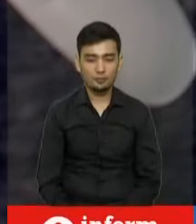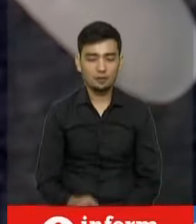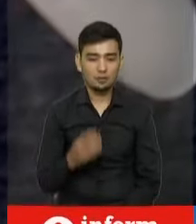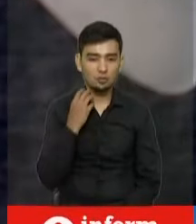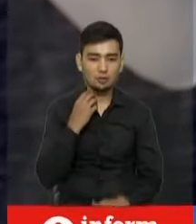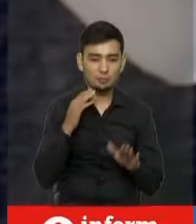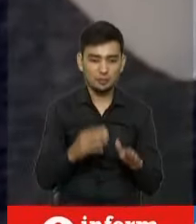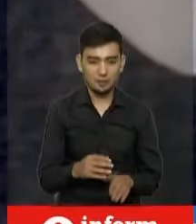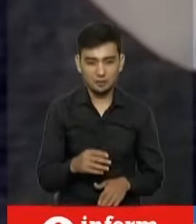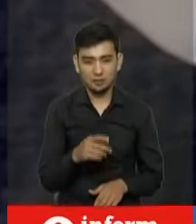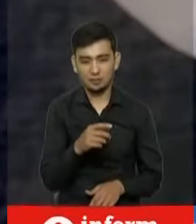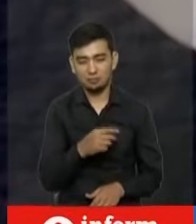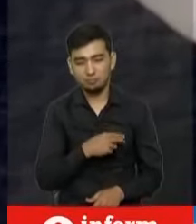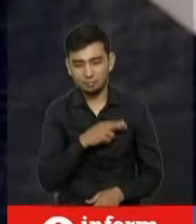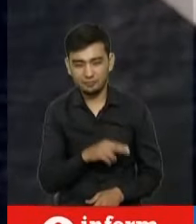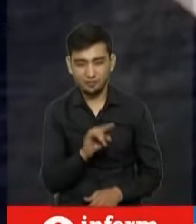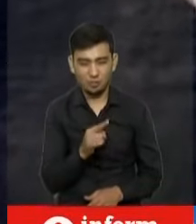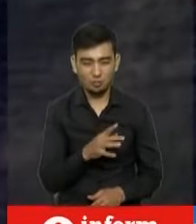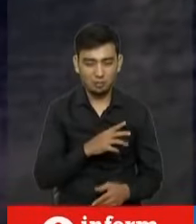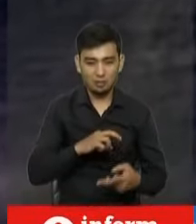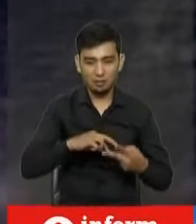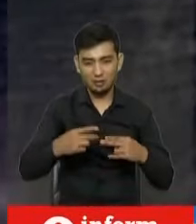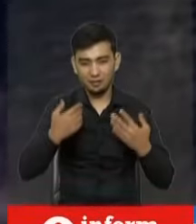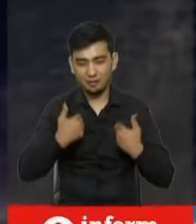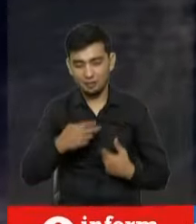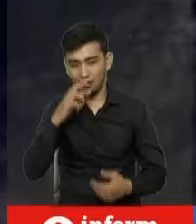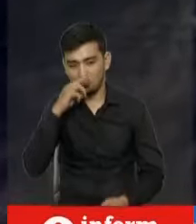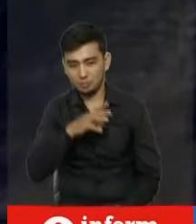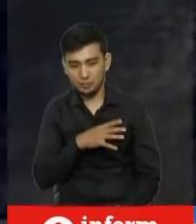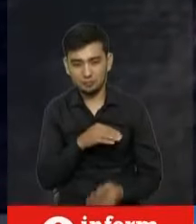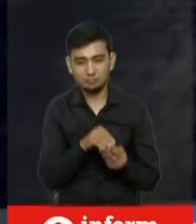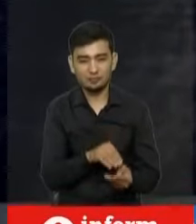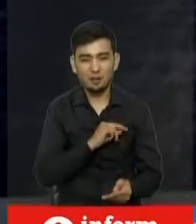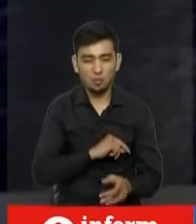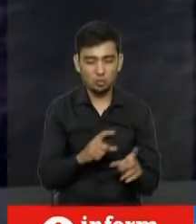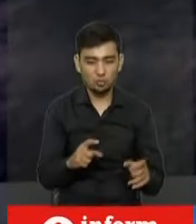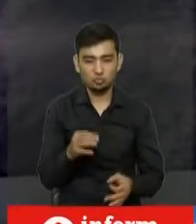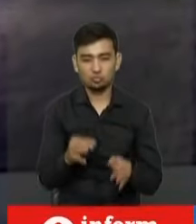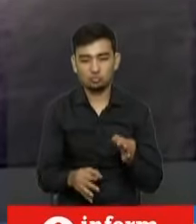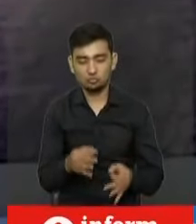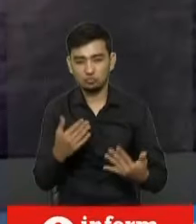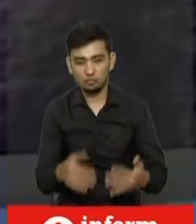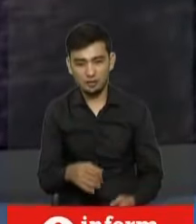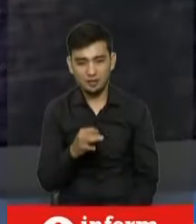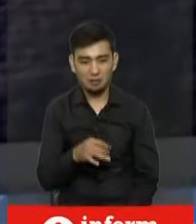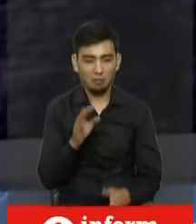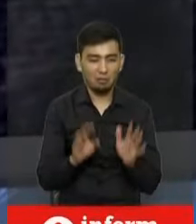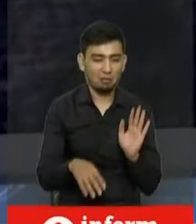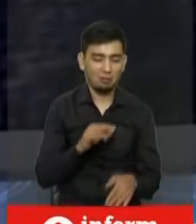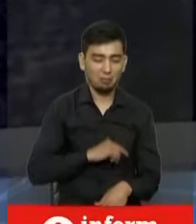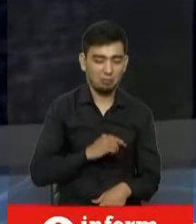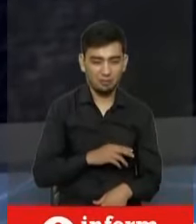Қызылордада шетінеп кеткен шақалақтарды ауыстырып жіберген мәйітхана қызметкерлеріне сот үкімі шықты. Ісіне салғырт қараған мекеме